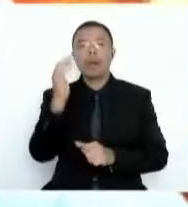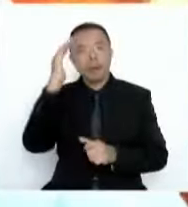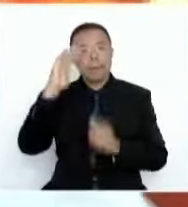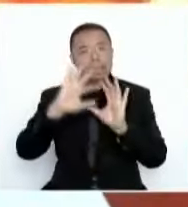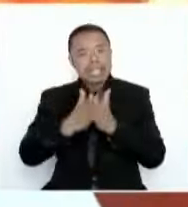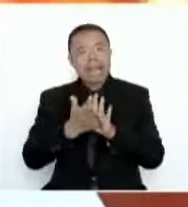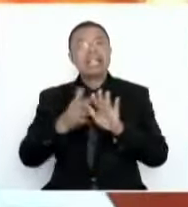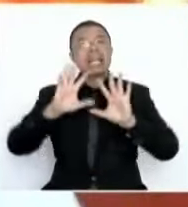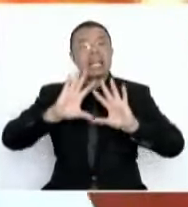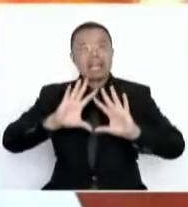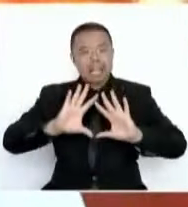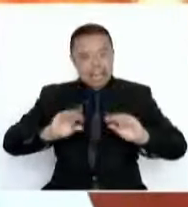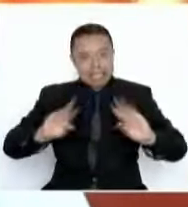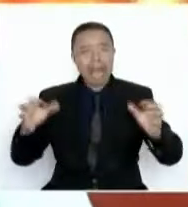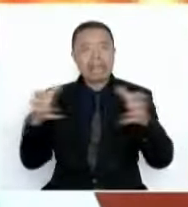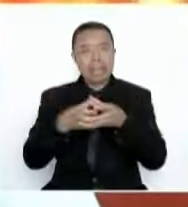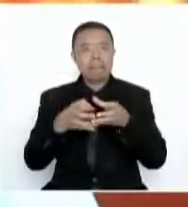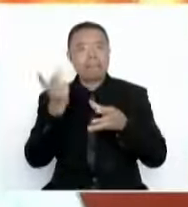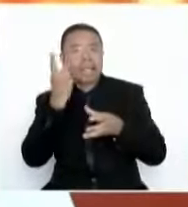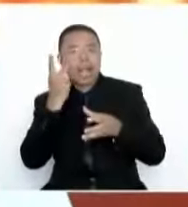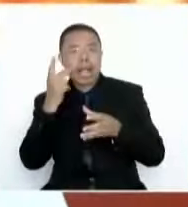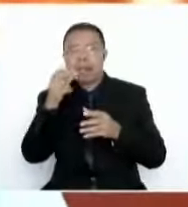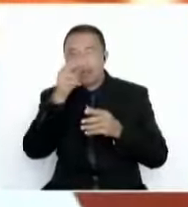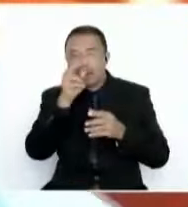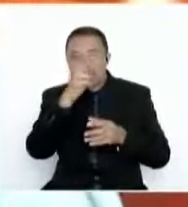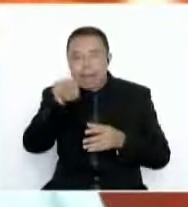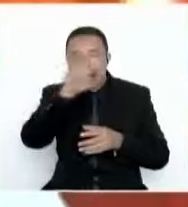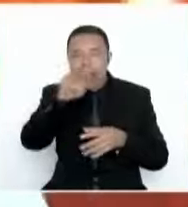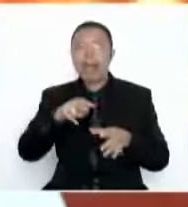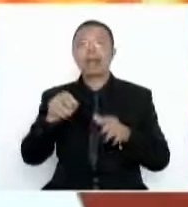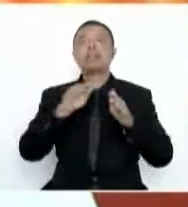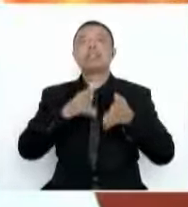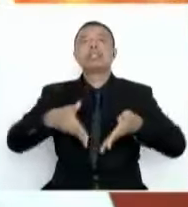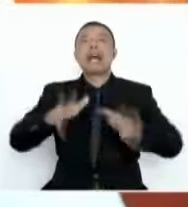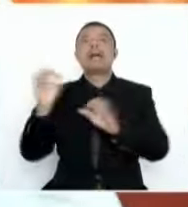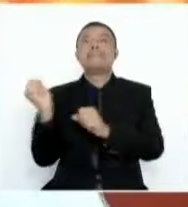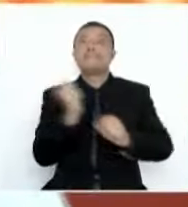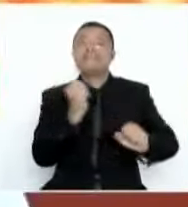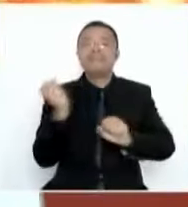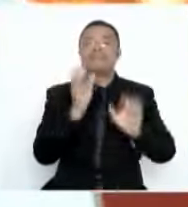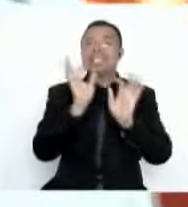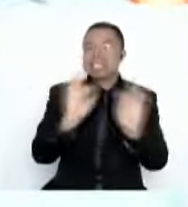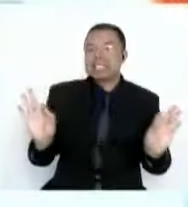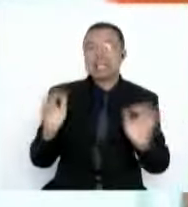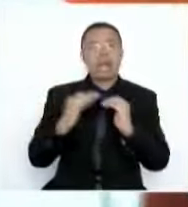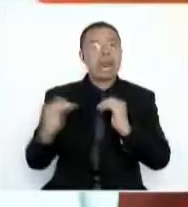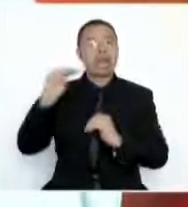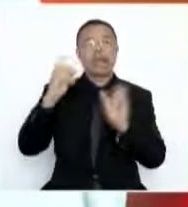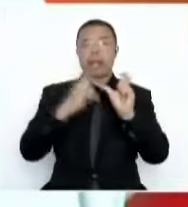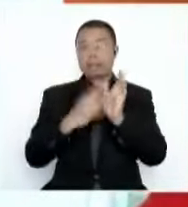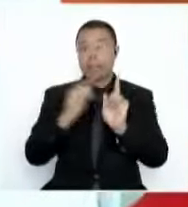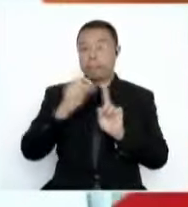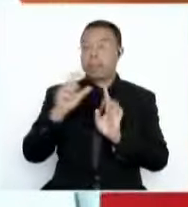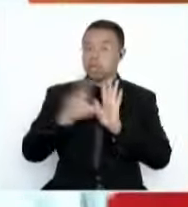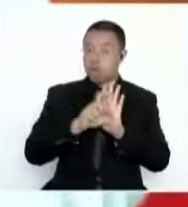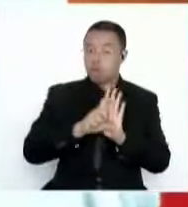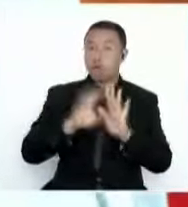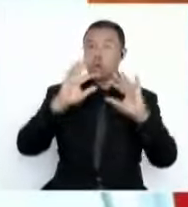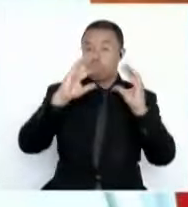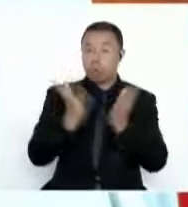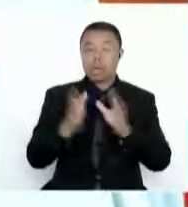tim pekerja untuk menjaga kebersihan kita tingkatkan lagi kepada yang jejang yang lebih tinggi SMP misalnya